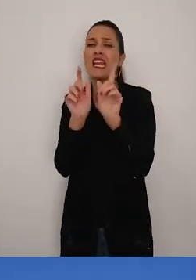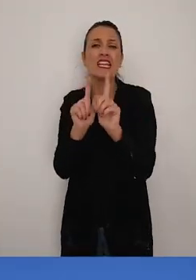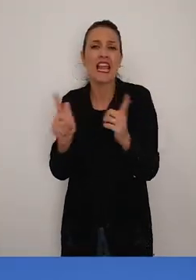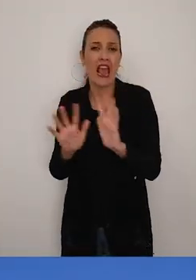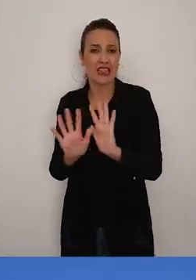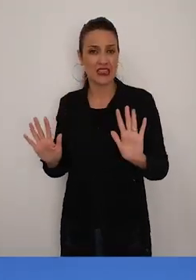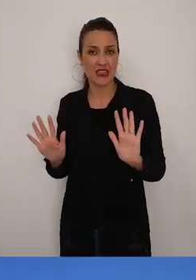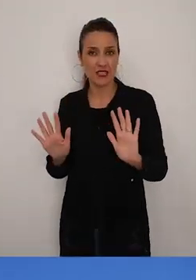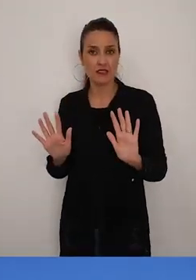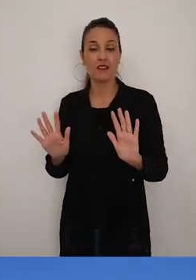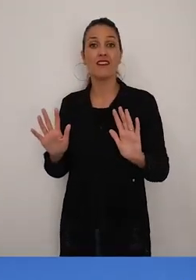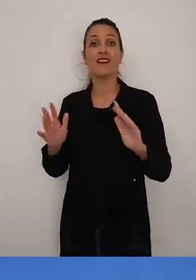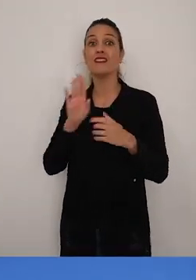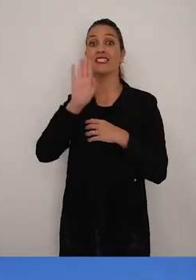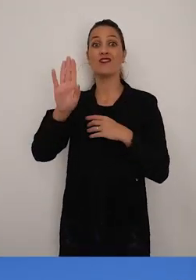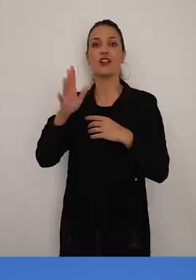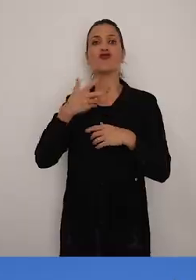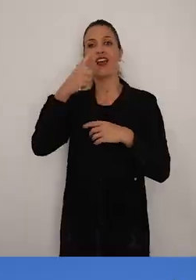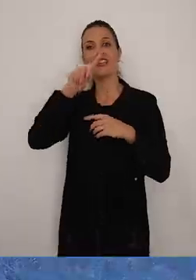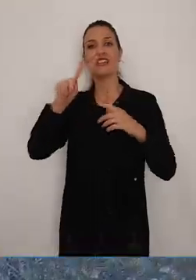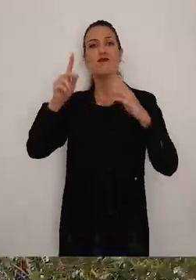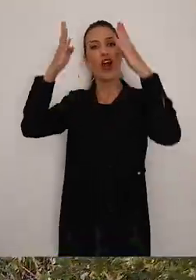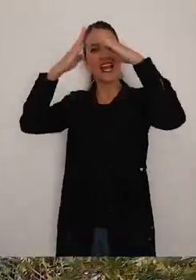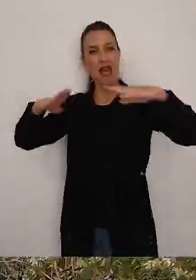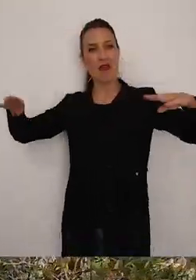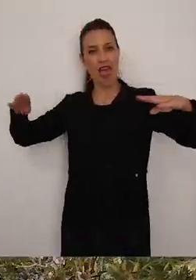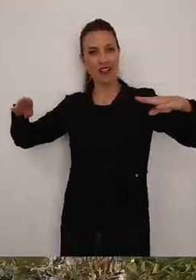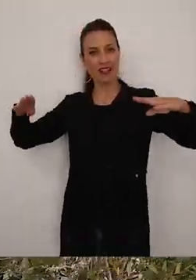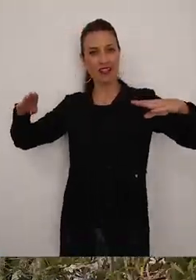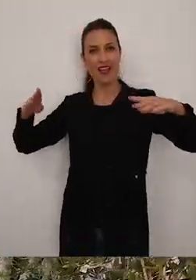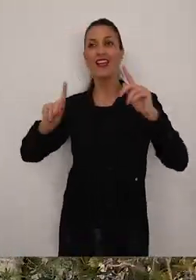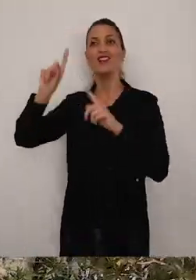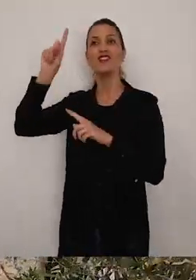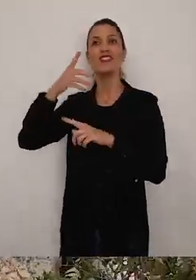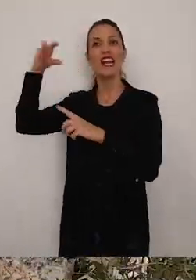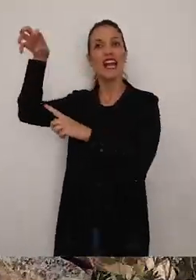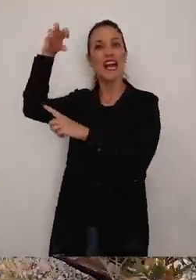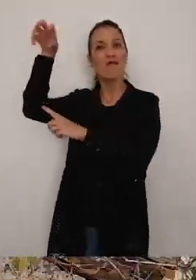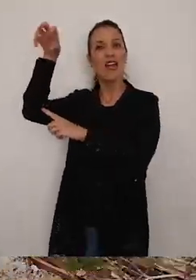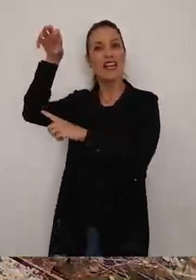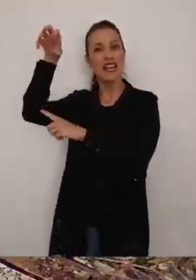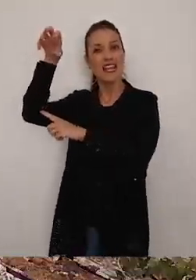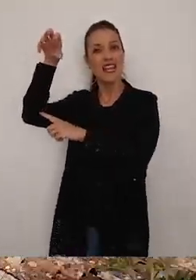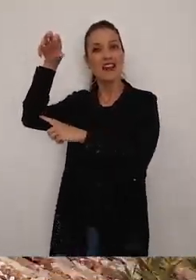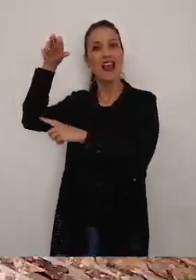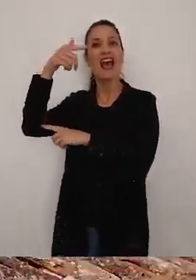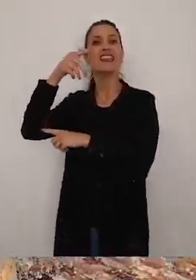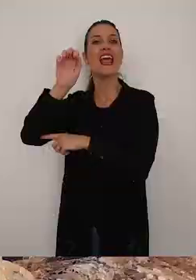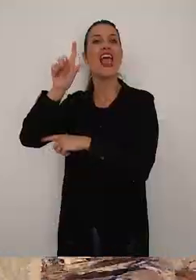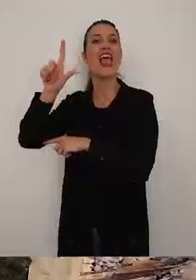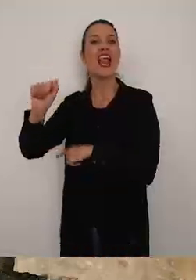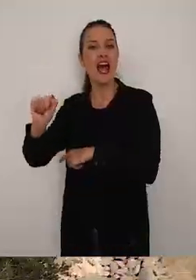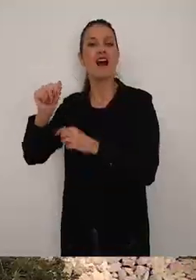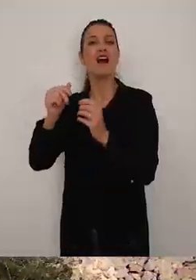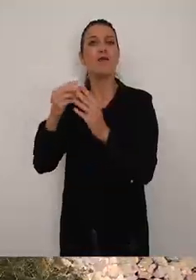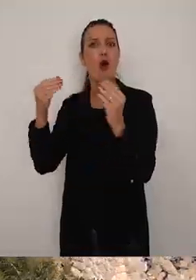La facciata è a forma di capanna e vi è, a decorazione religiosa, un campanile a vela molto antico e suggestivo.